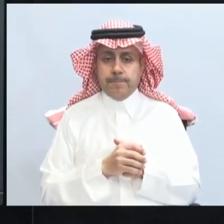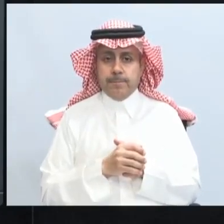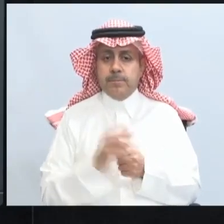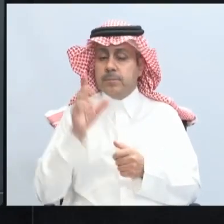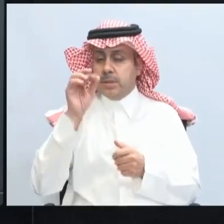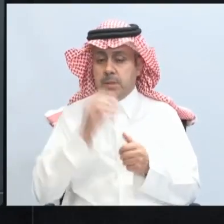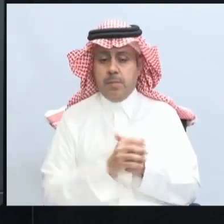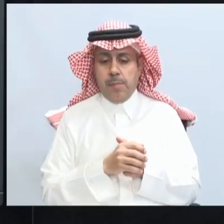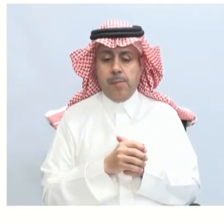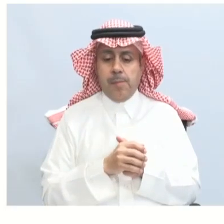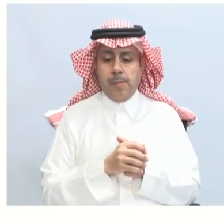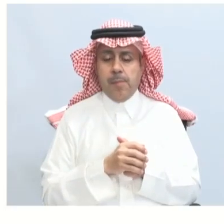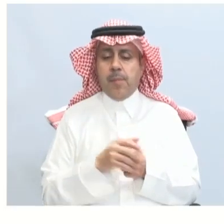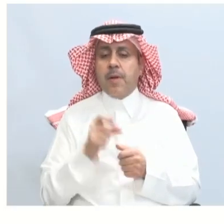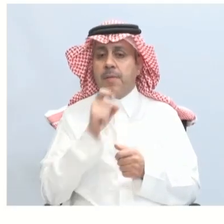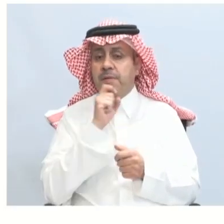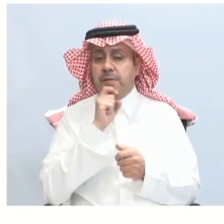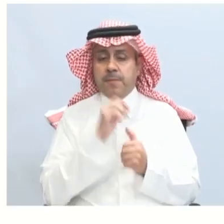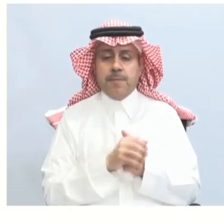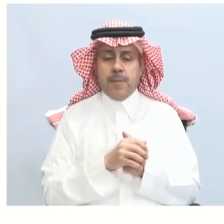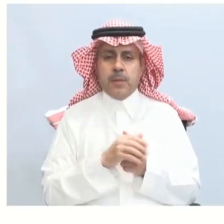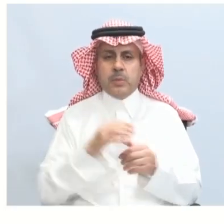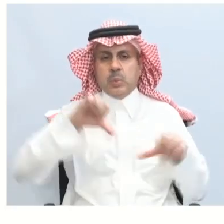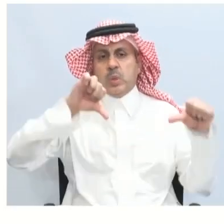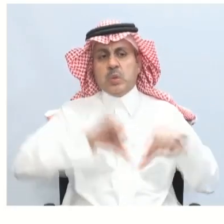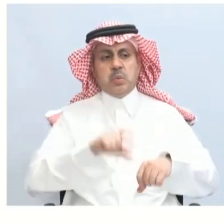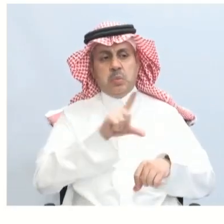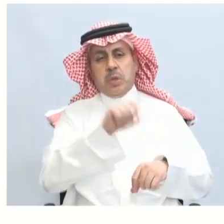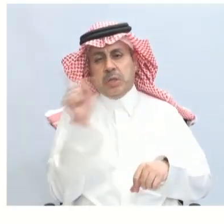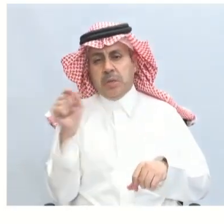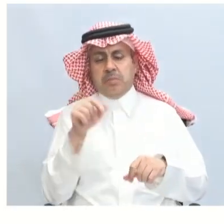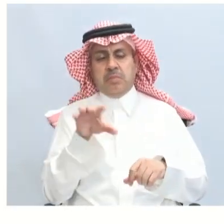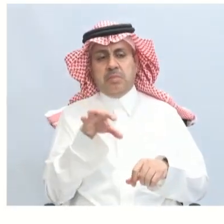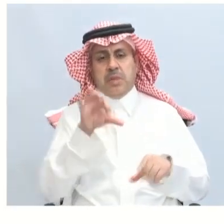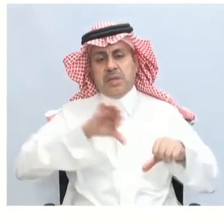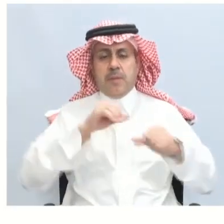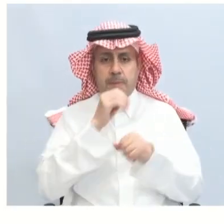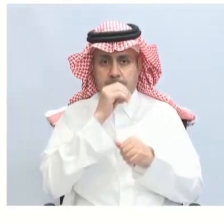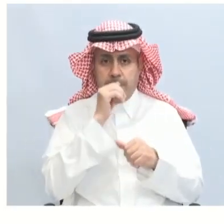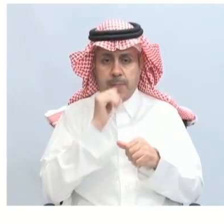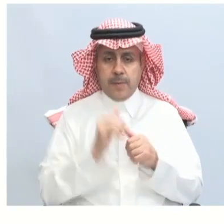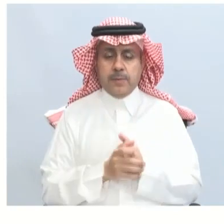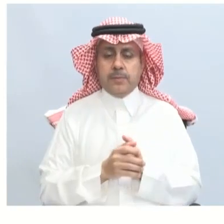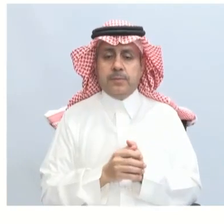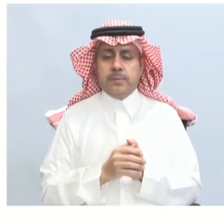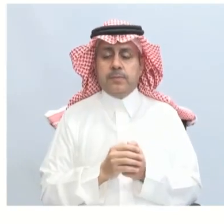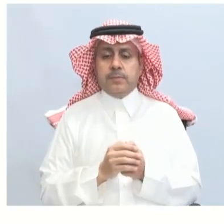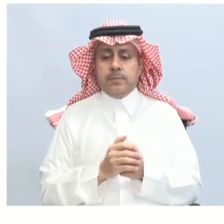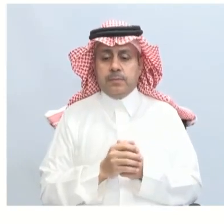احسنتم نقول لضعف تقديرهم وسوء اختيارهم هذا المشرك اختار